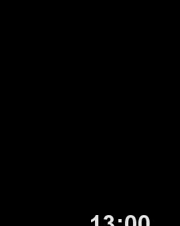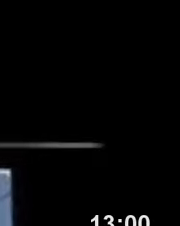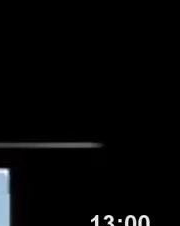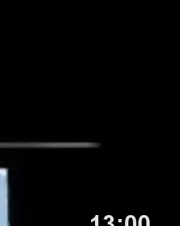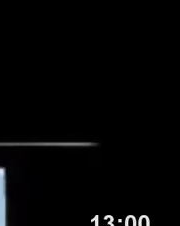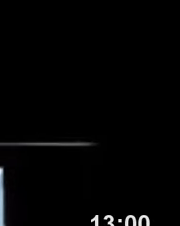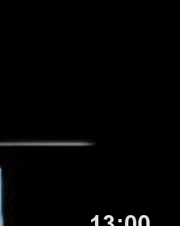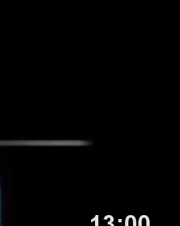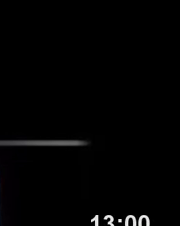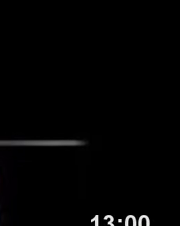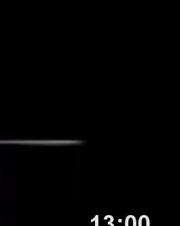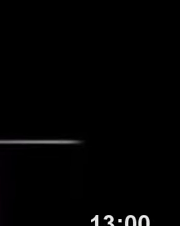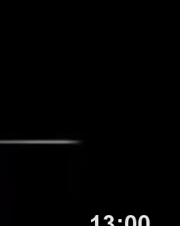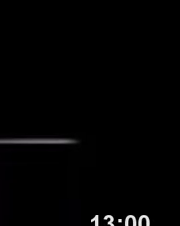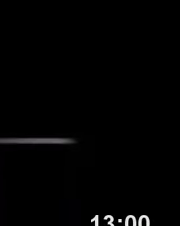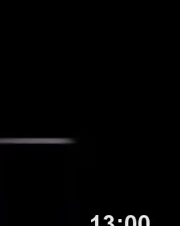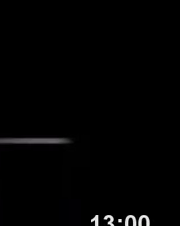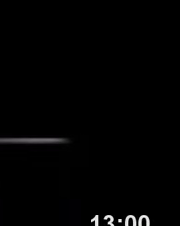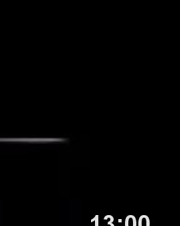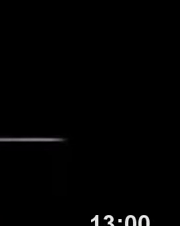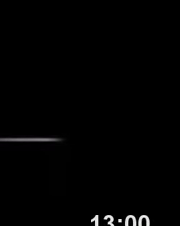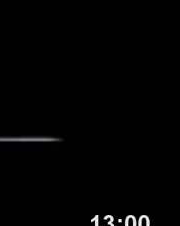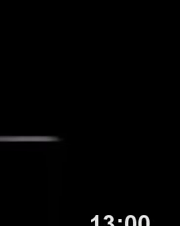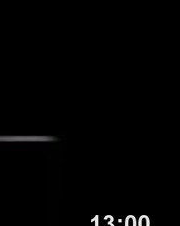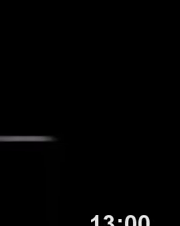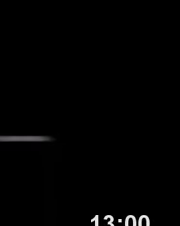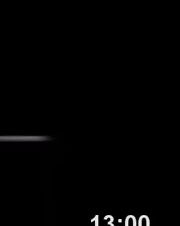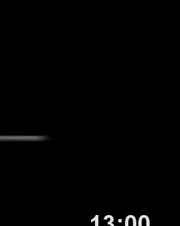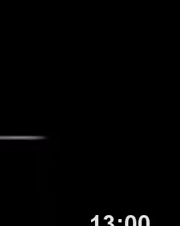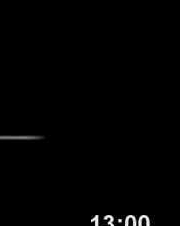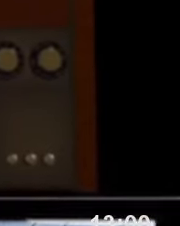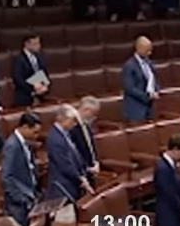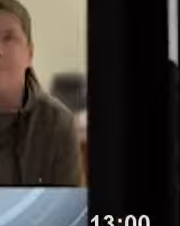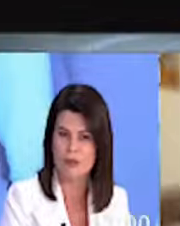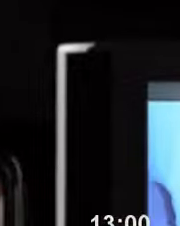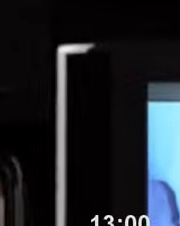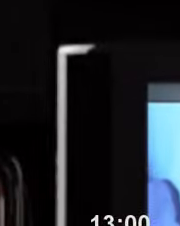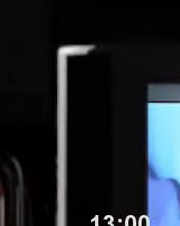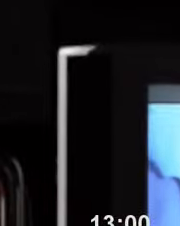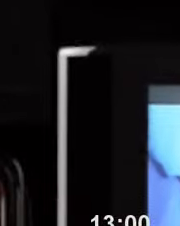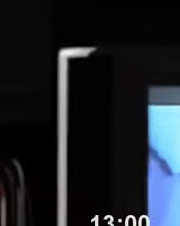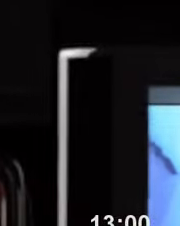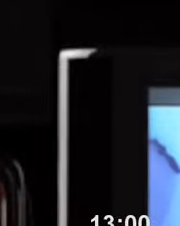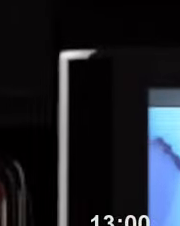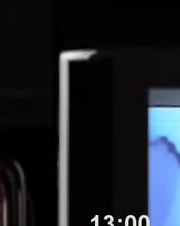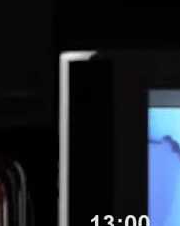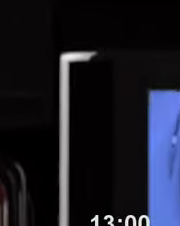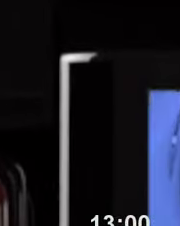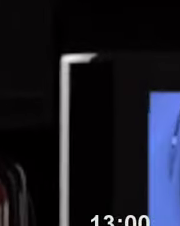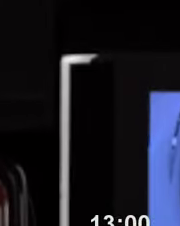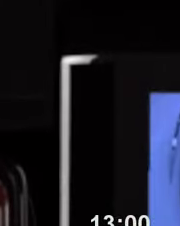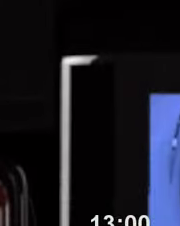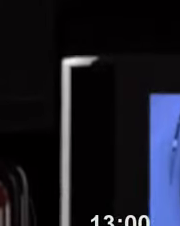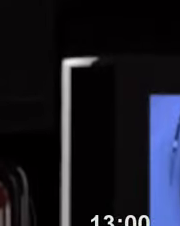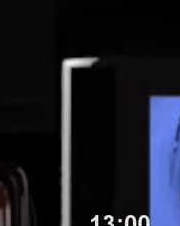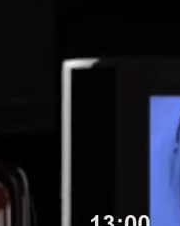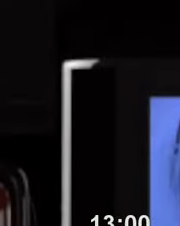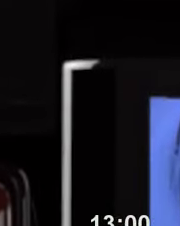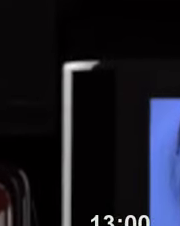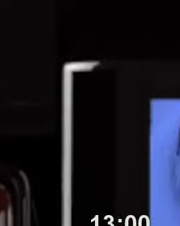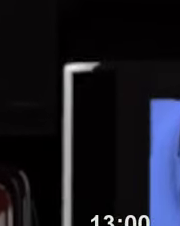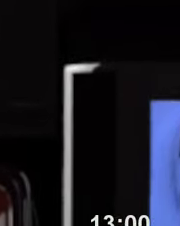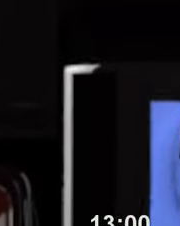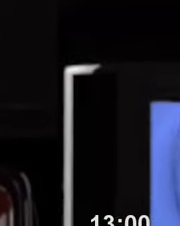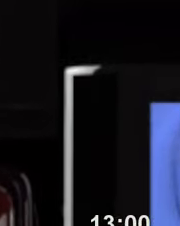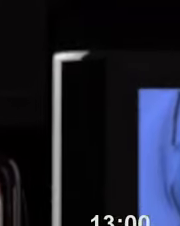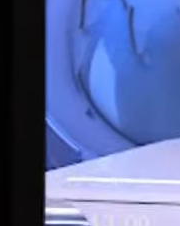Михаилом Подоляком. Американцы обеспечили себе 218 мест, необходимых для... Министр иностранных дел Румынии просит обсудить ситуацию в